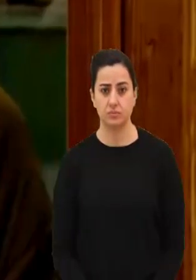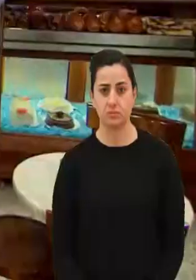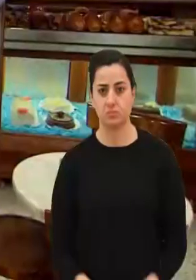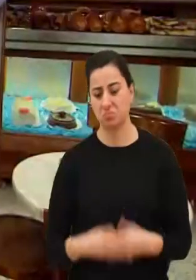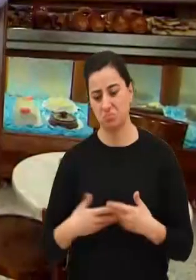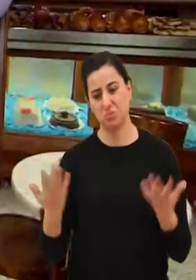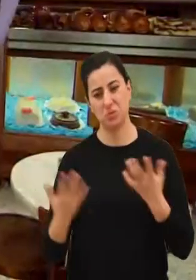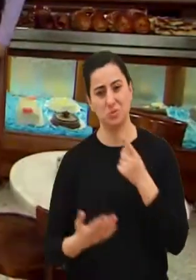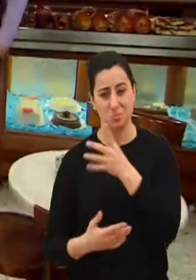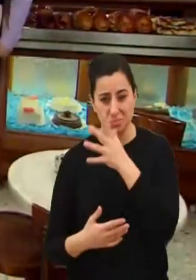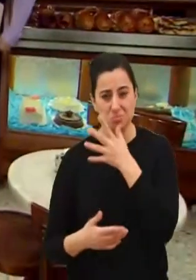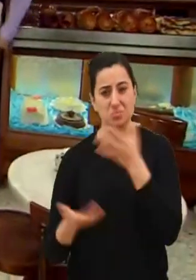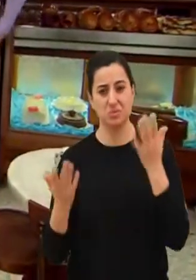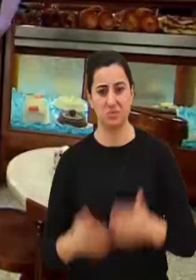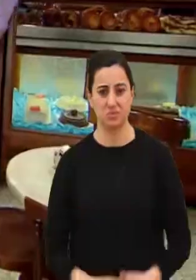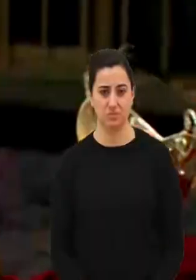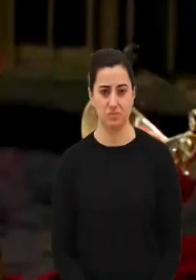Ne oldu bileyim misin?